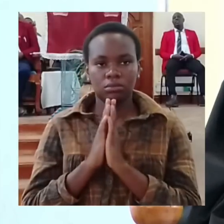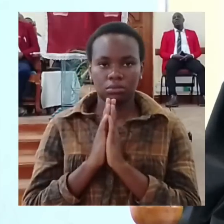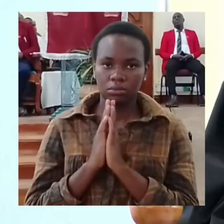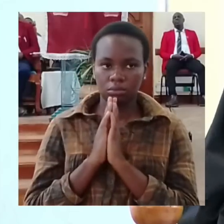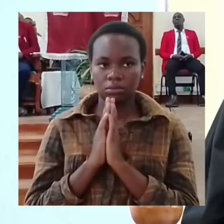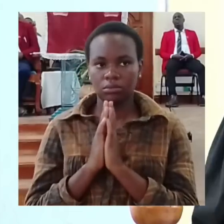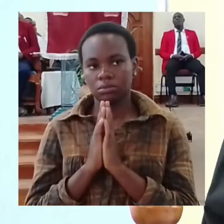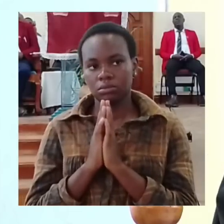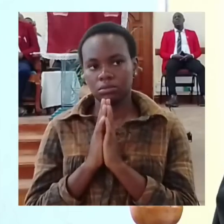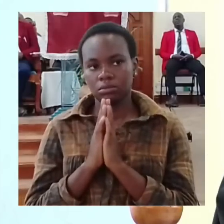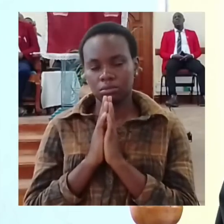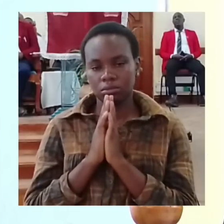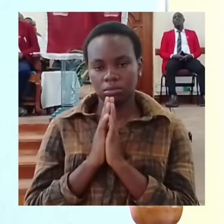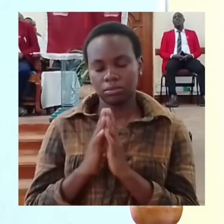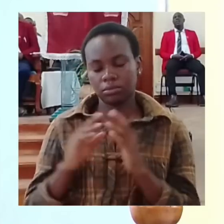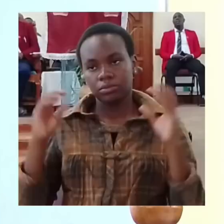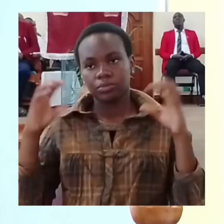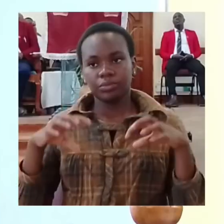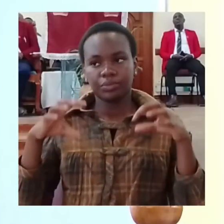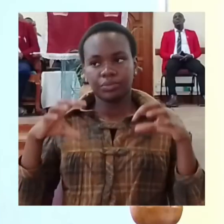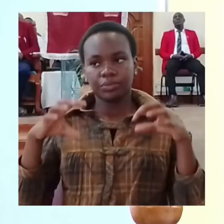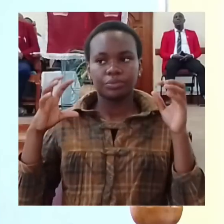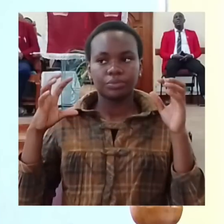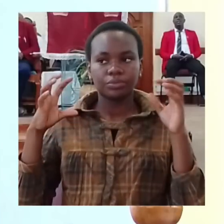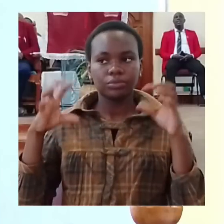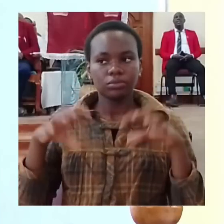tũrathime twakũhoya